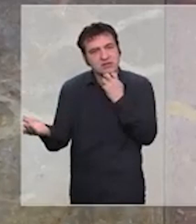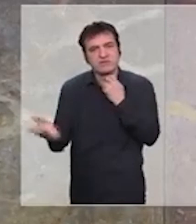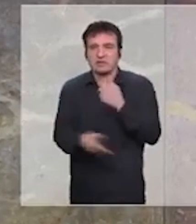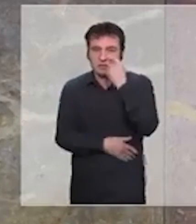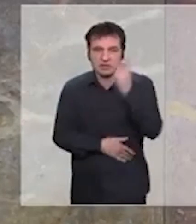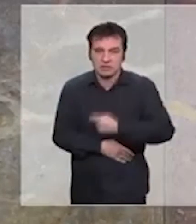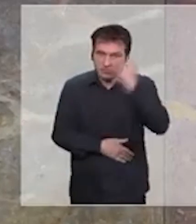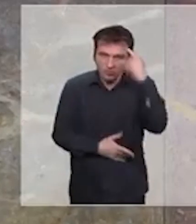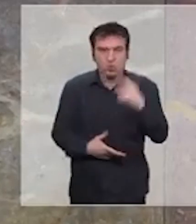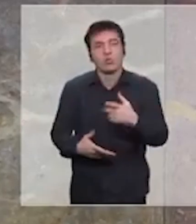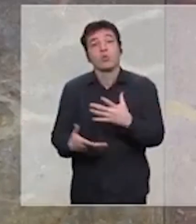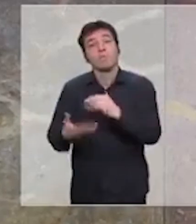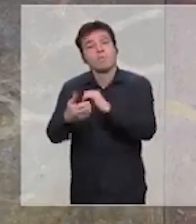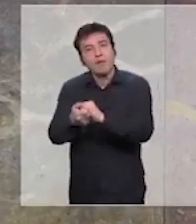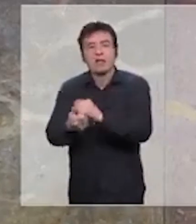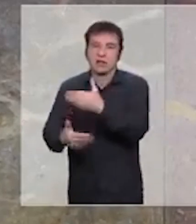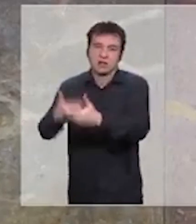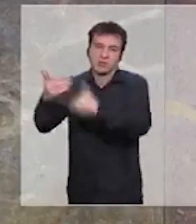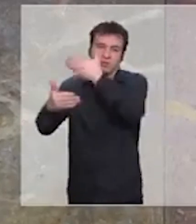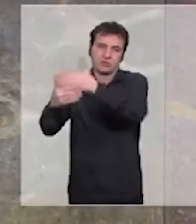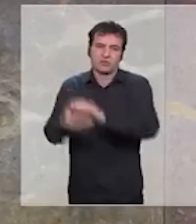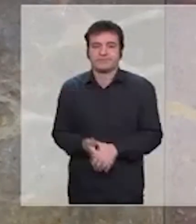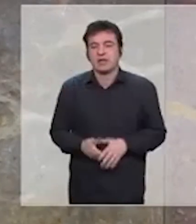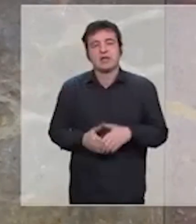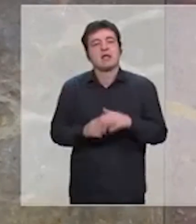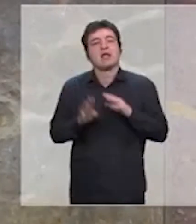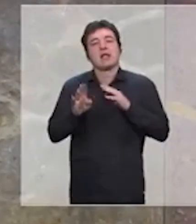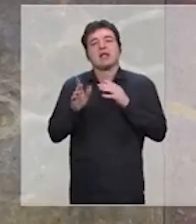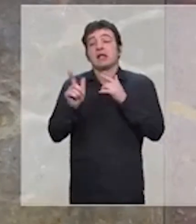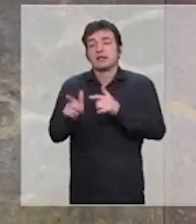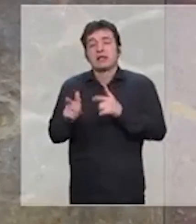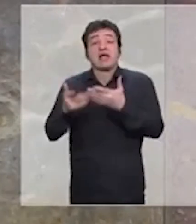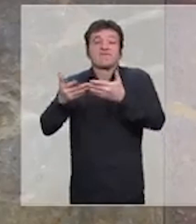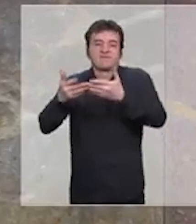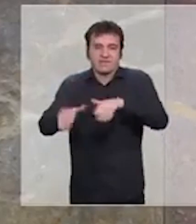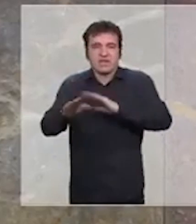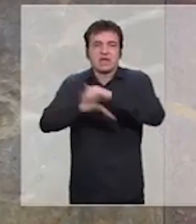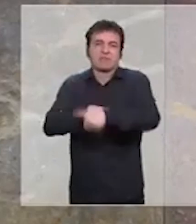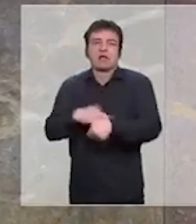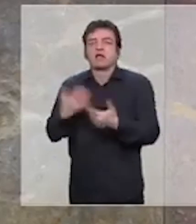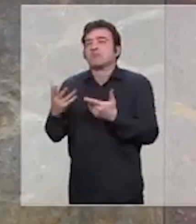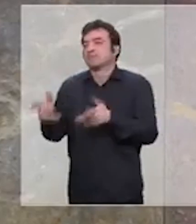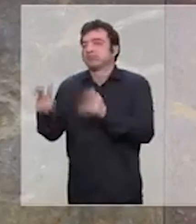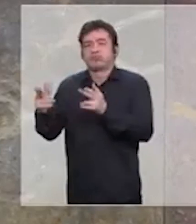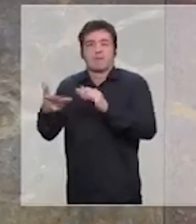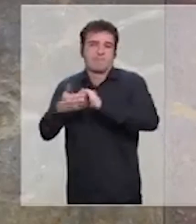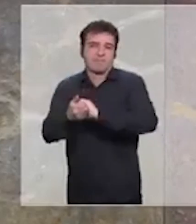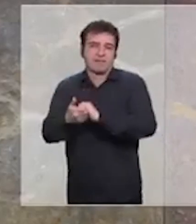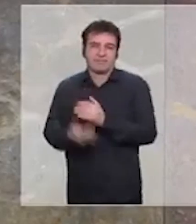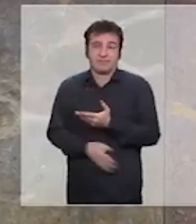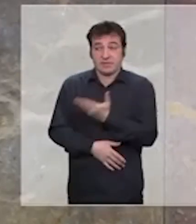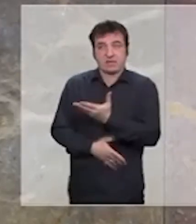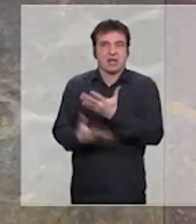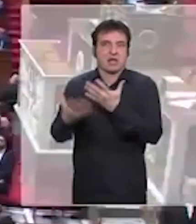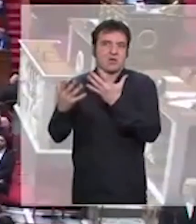de bâtir la paix. Car après les temps de guerre viennent les temps de paix et c'est ce temps que nous appelons de